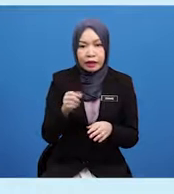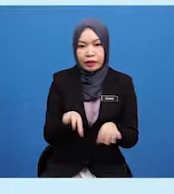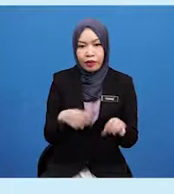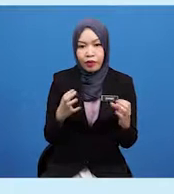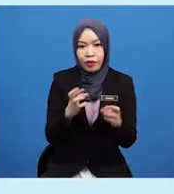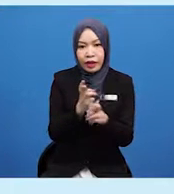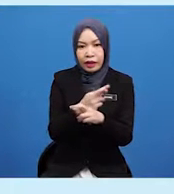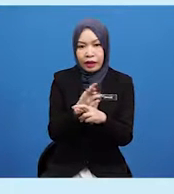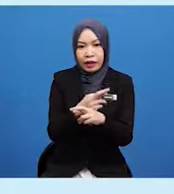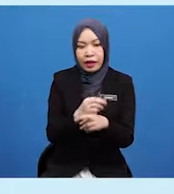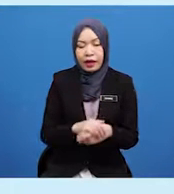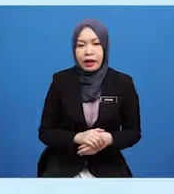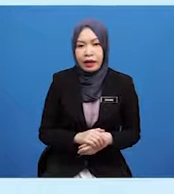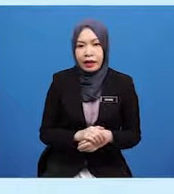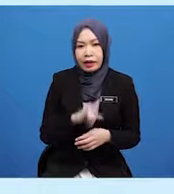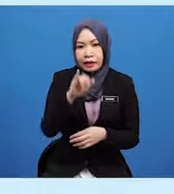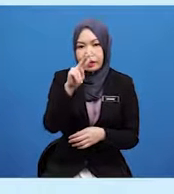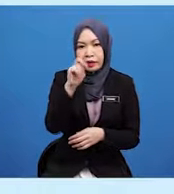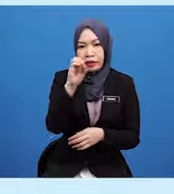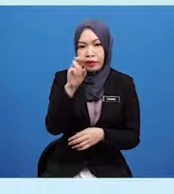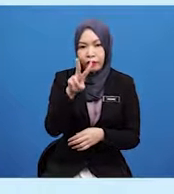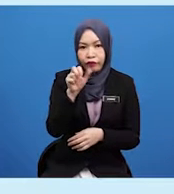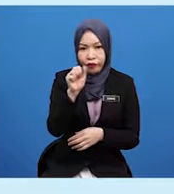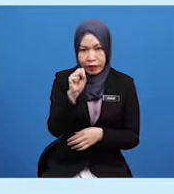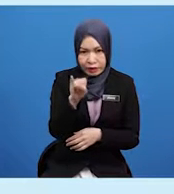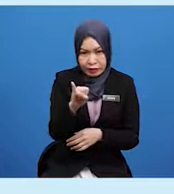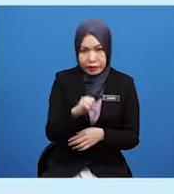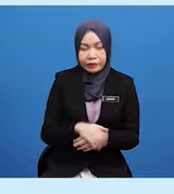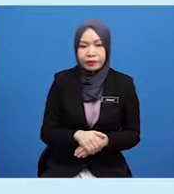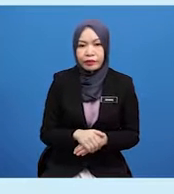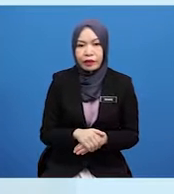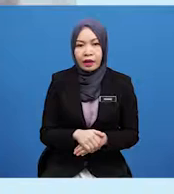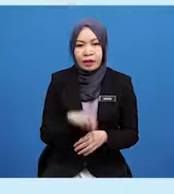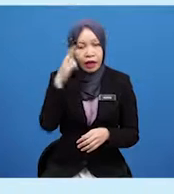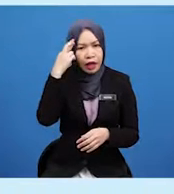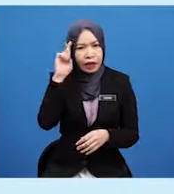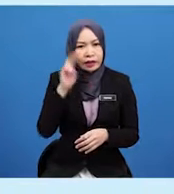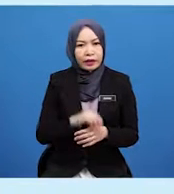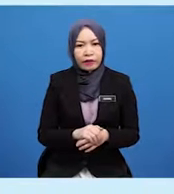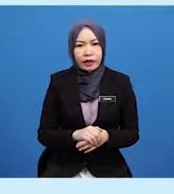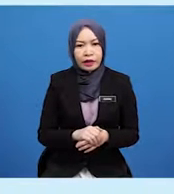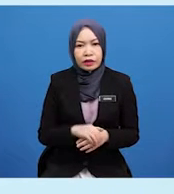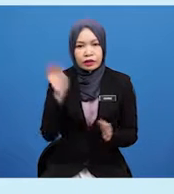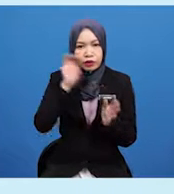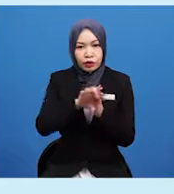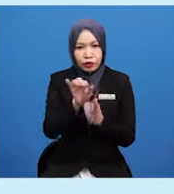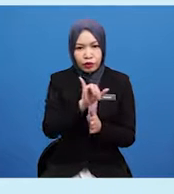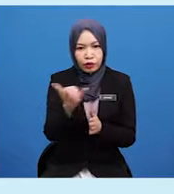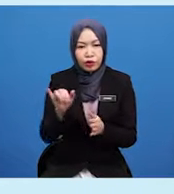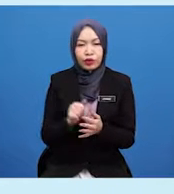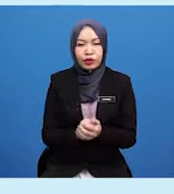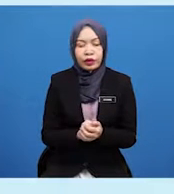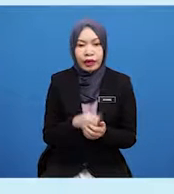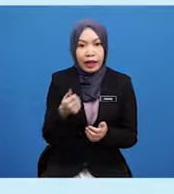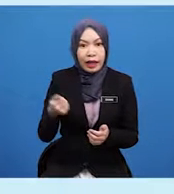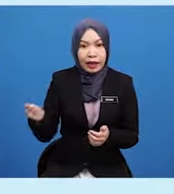Kang Seul contohnya pahalatan besi Allah kapak tulang mawas beliau dan mata